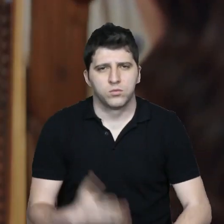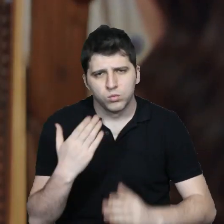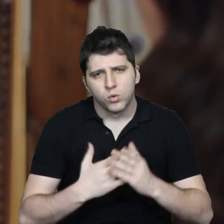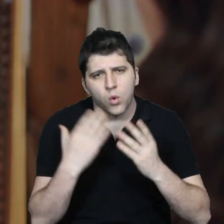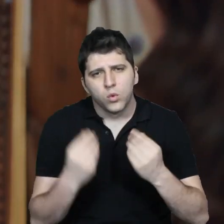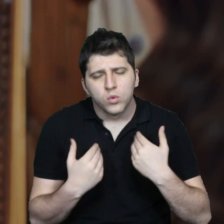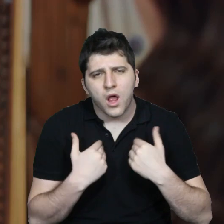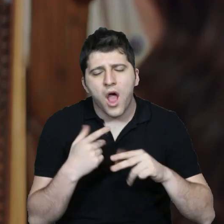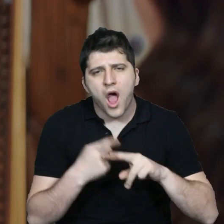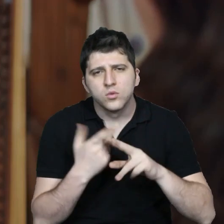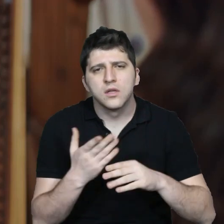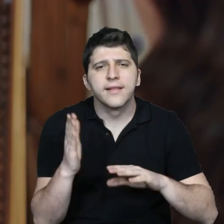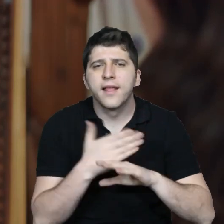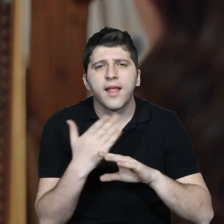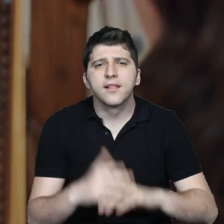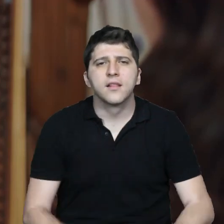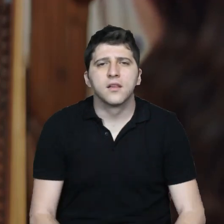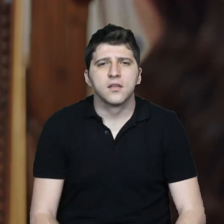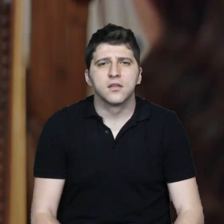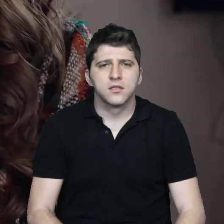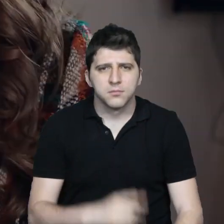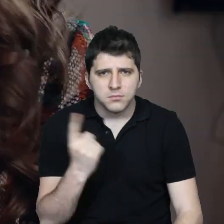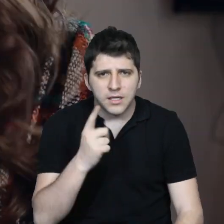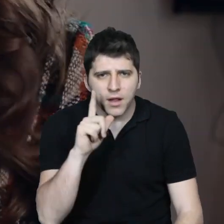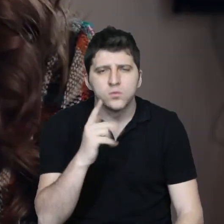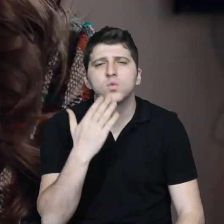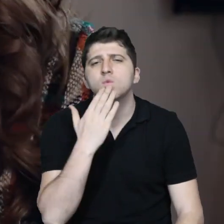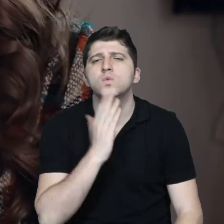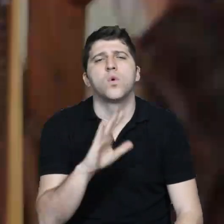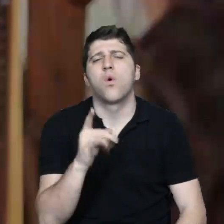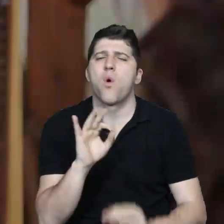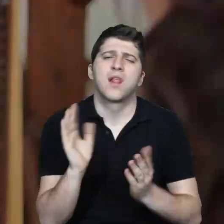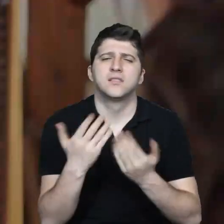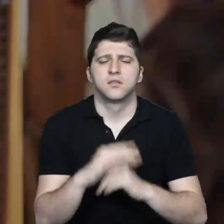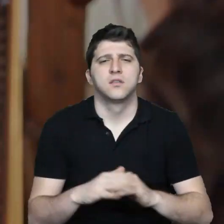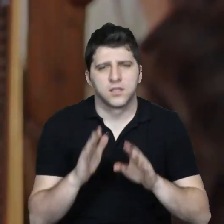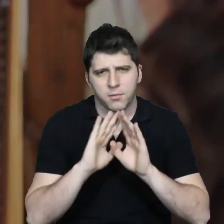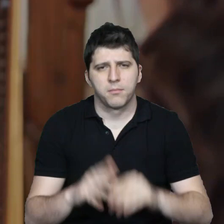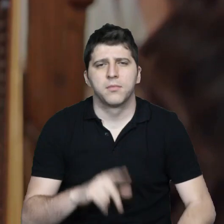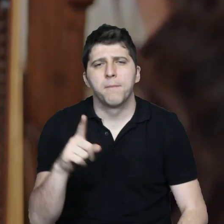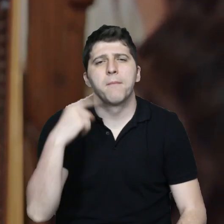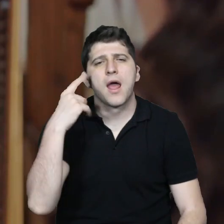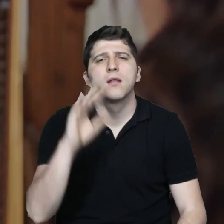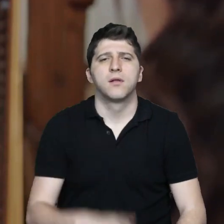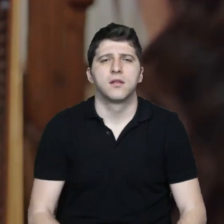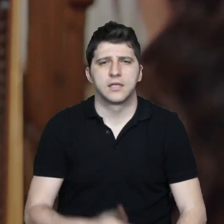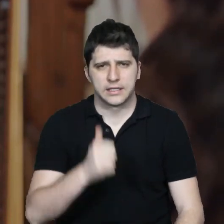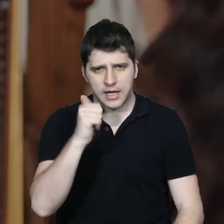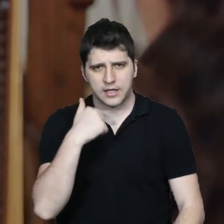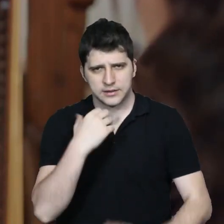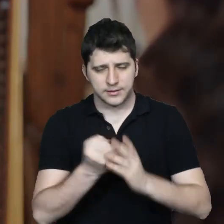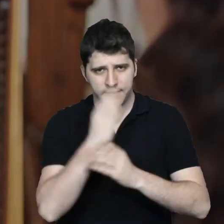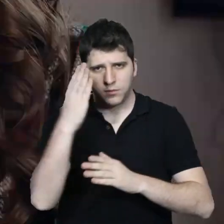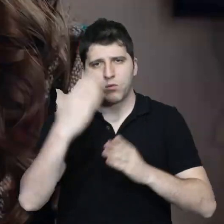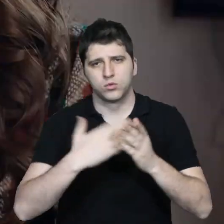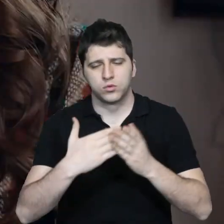Bozdururum da Aysun, niçin? Bir şey mi lazım? Yok, öylesine. Tamam, sen hiç merak etme. Yarın ilk iş ben